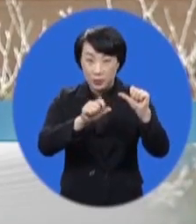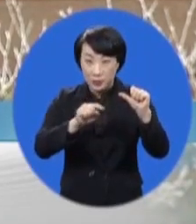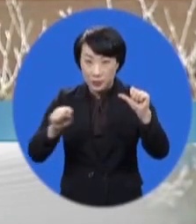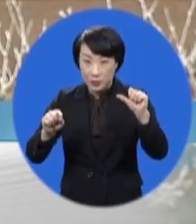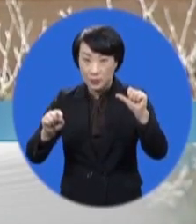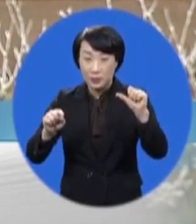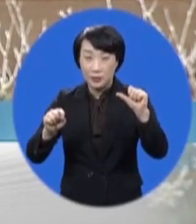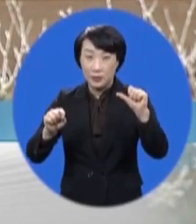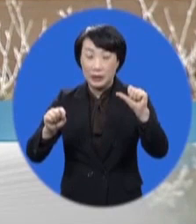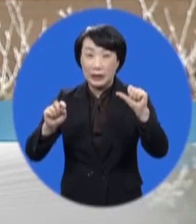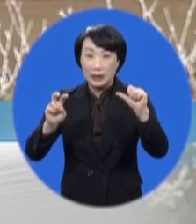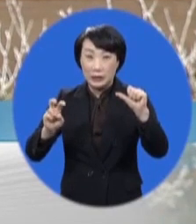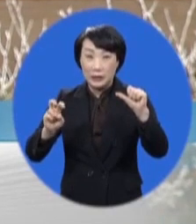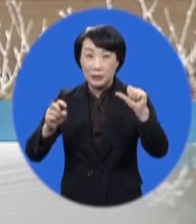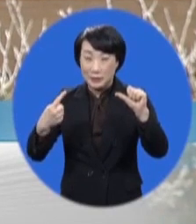15절에서